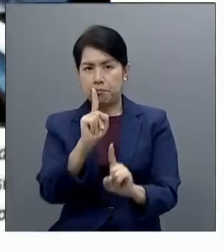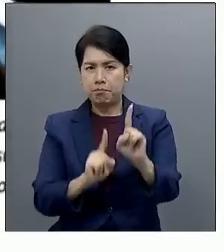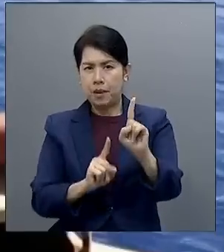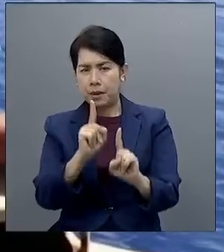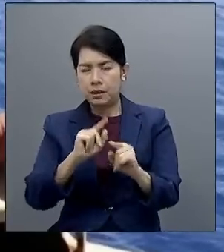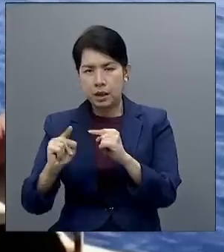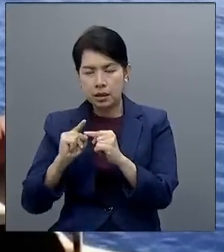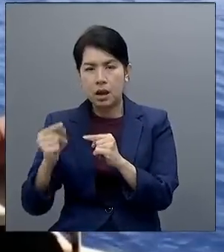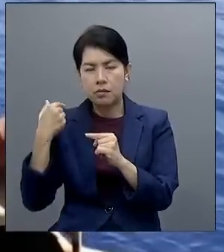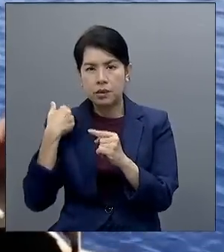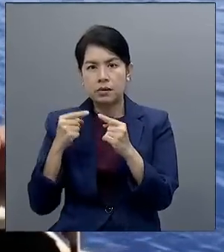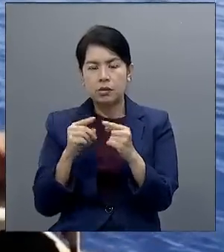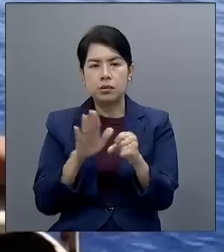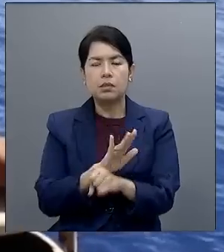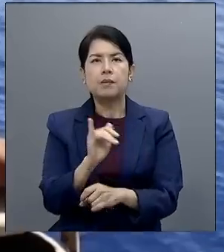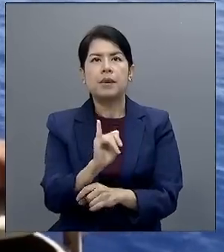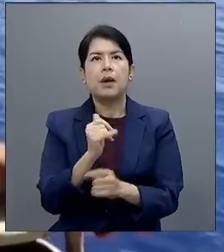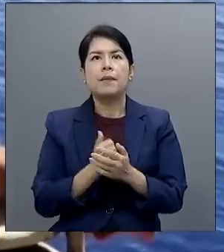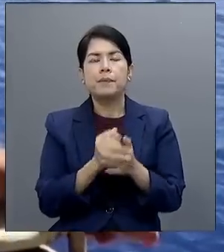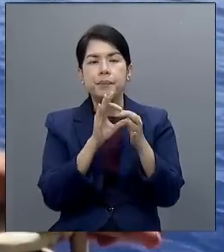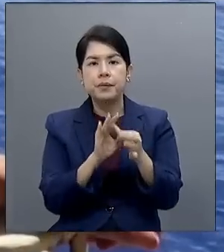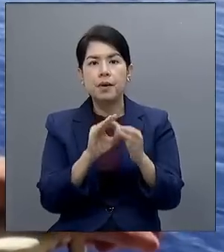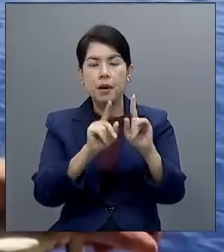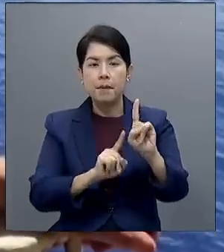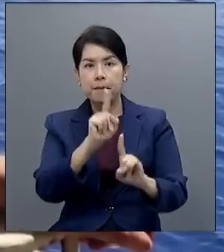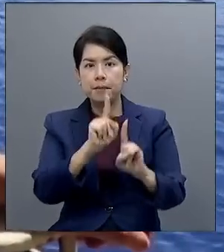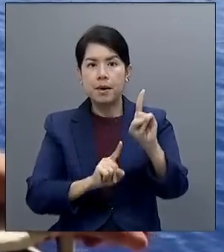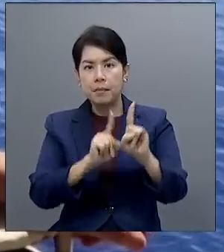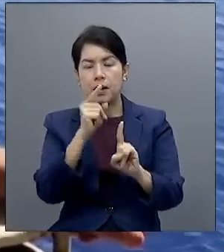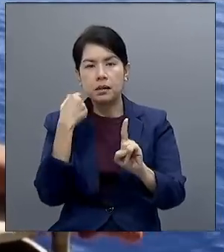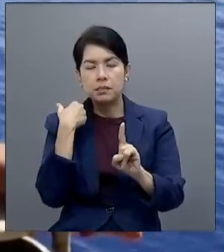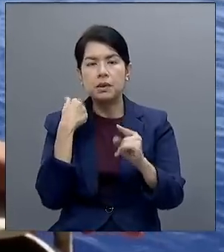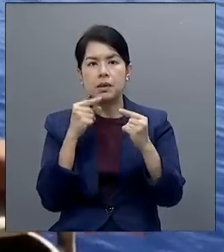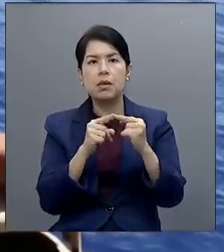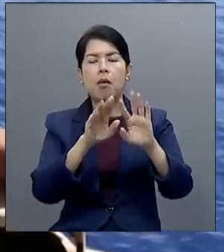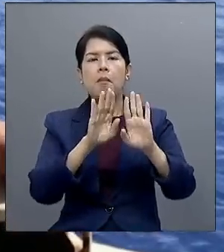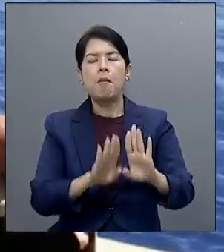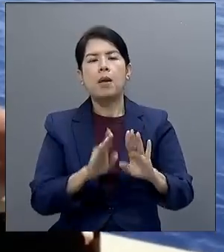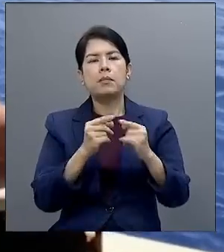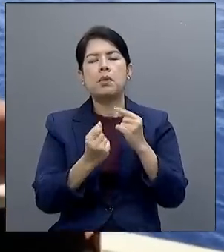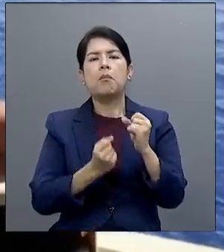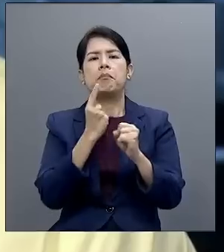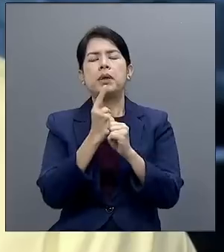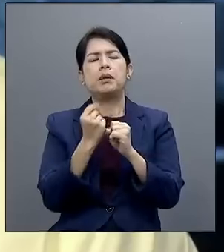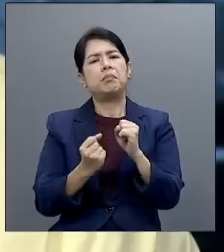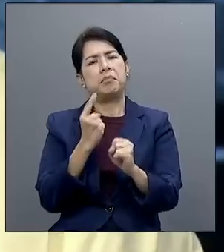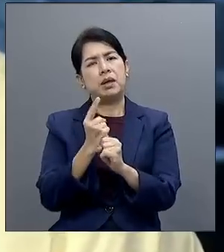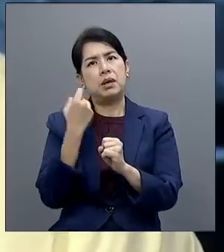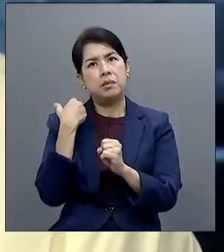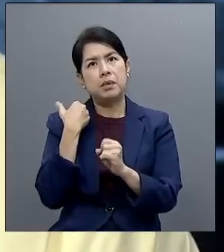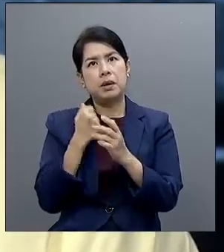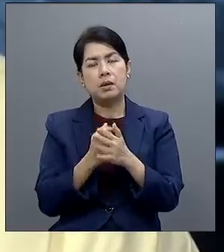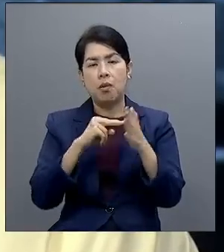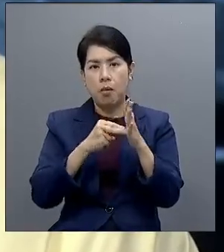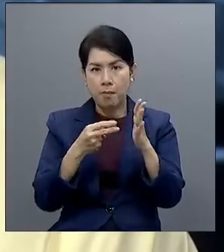การใช้งานจริงนะคะขณะที่การประเมินความปลอดภัยที่ทำกันแบบรายปีเนี่ยทางบริษัทเขามองว่าไม่ได้หมายความนะคะว่าผู้